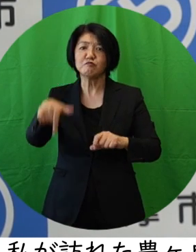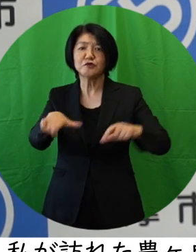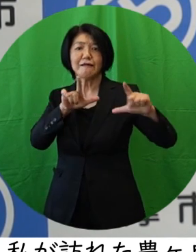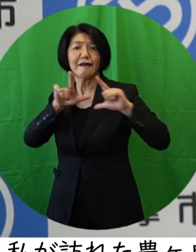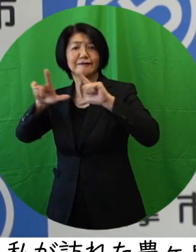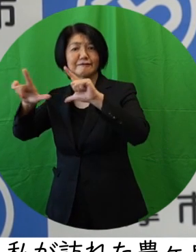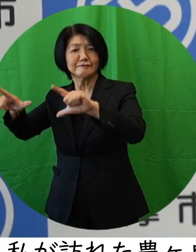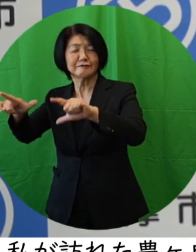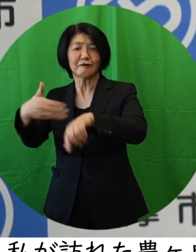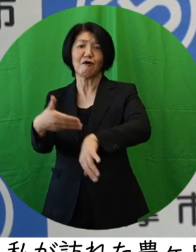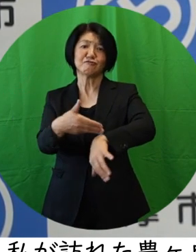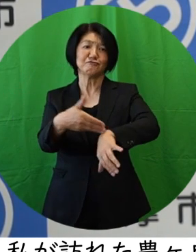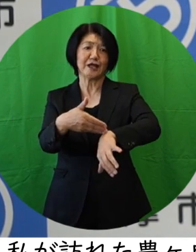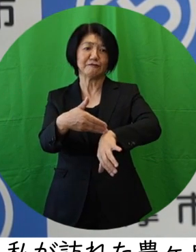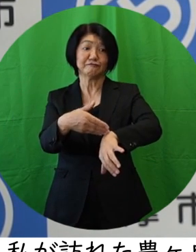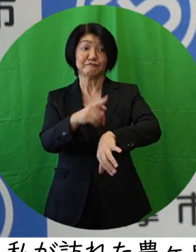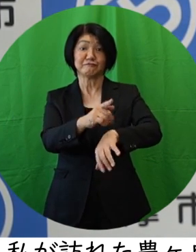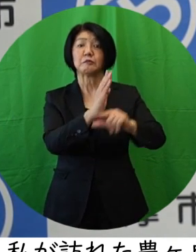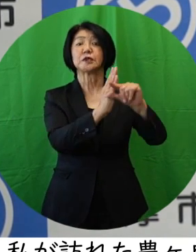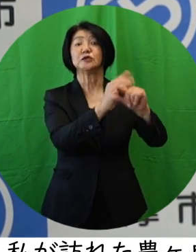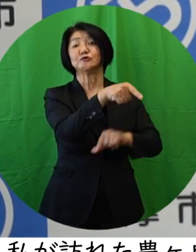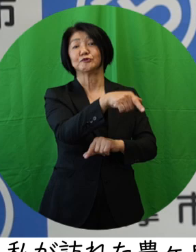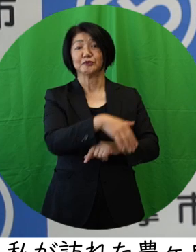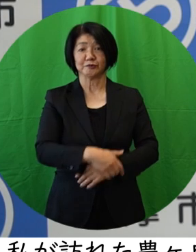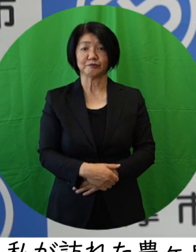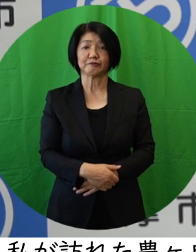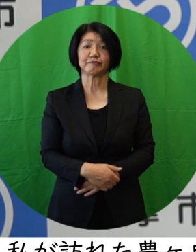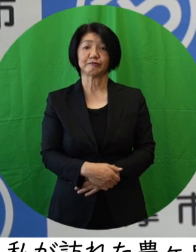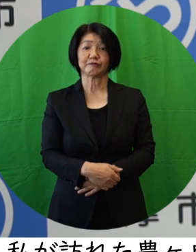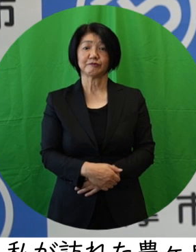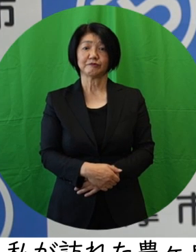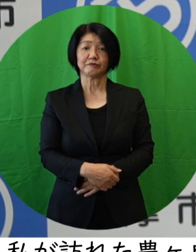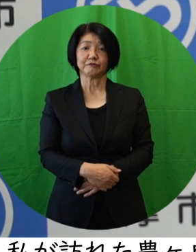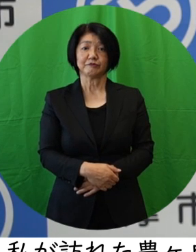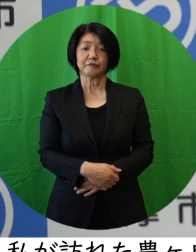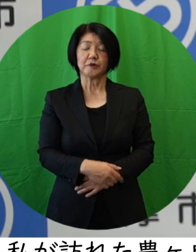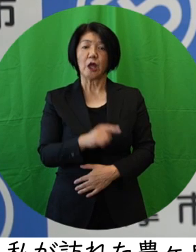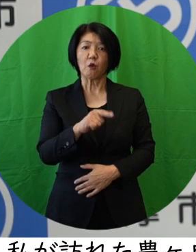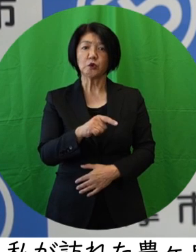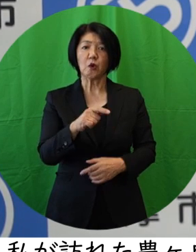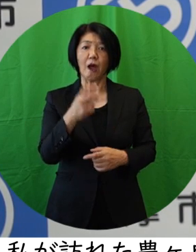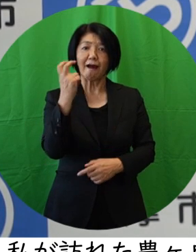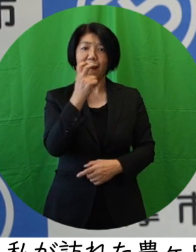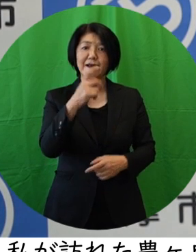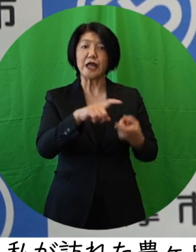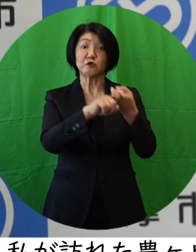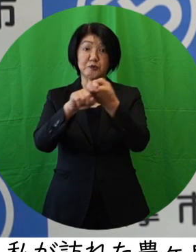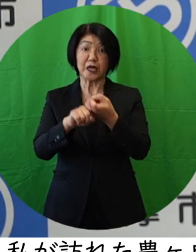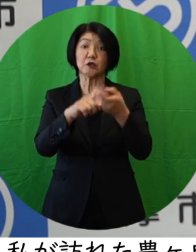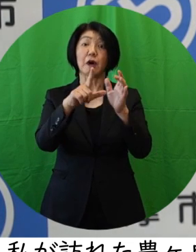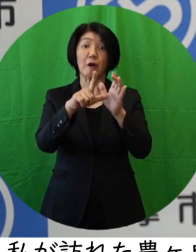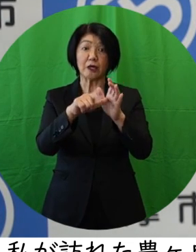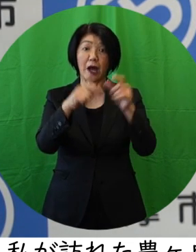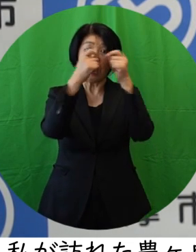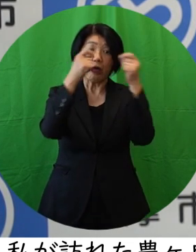訓練を行っていましたこの管理組合ではそれぞれ